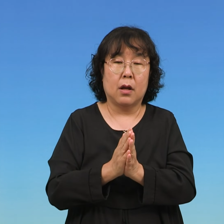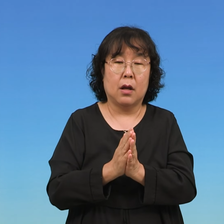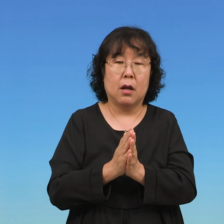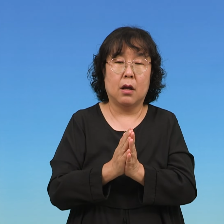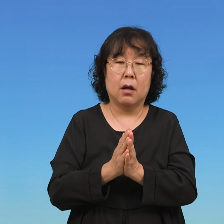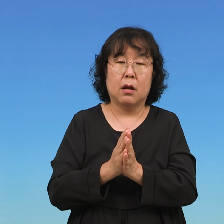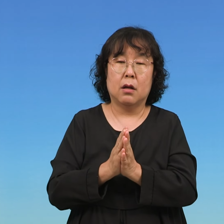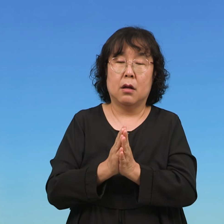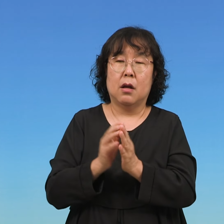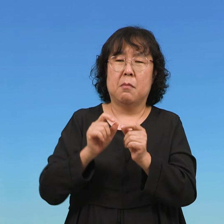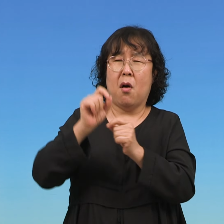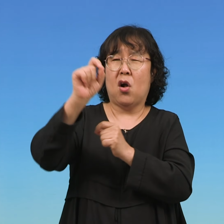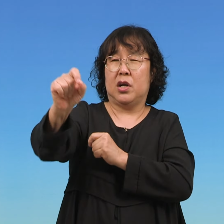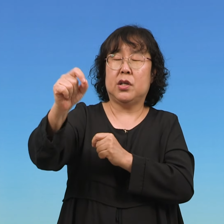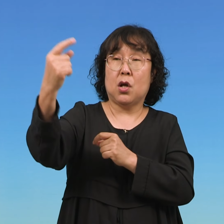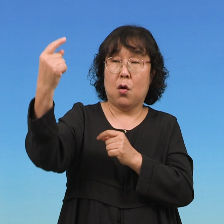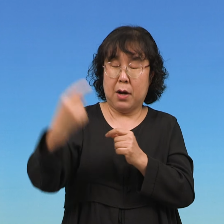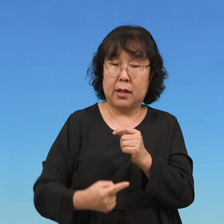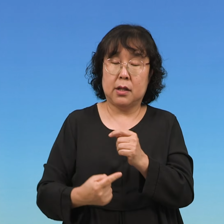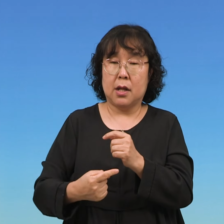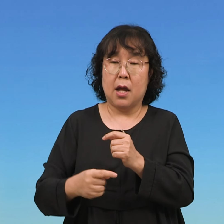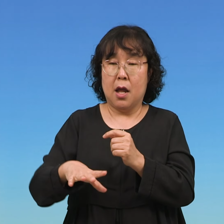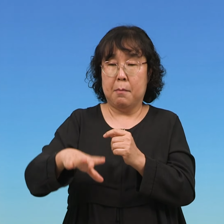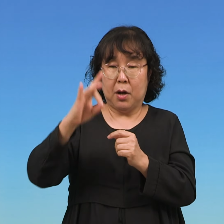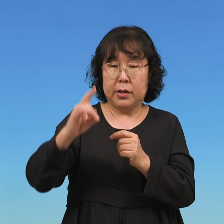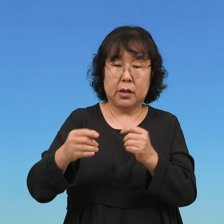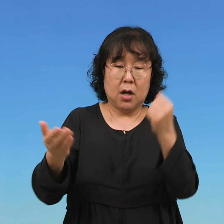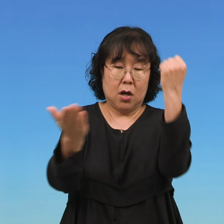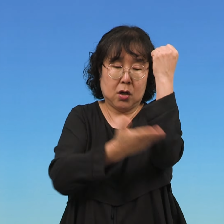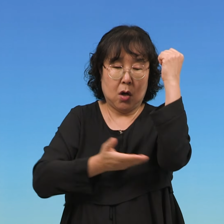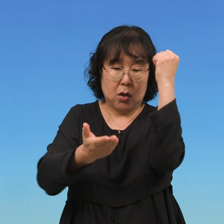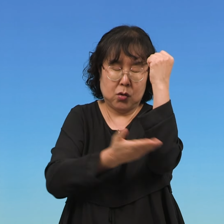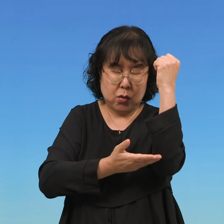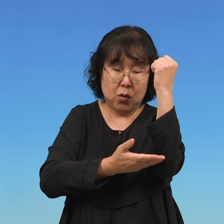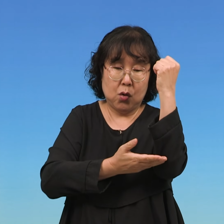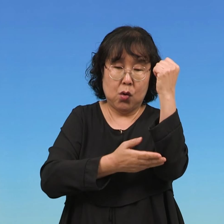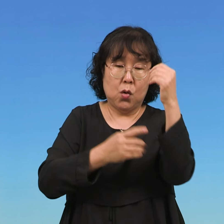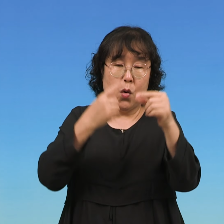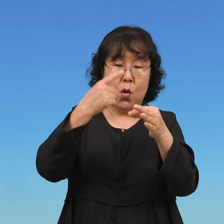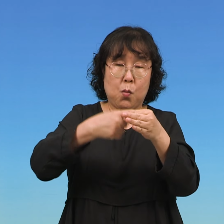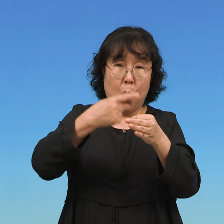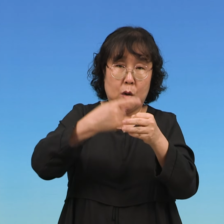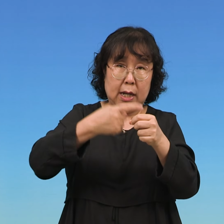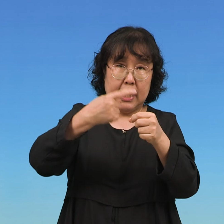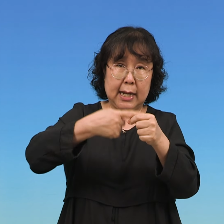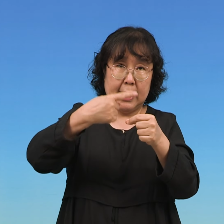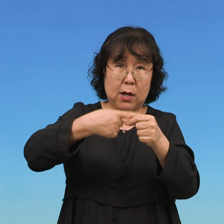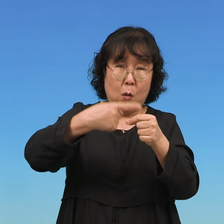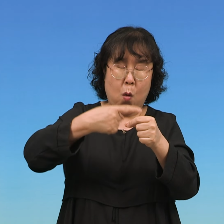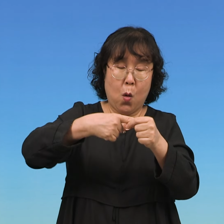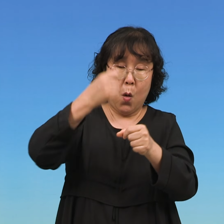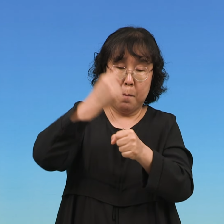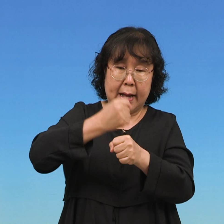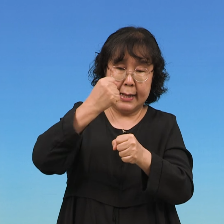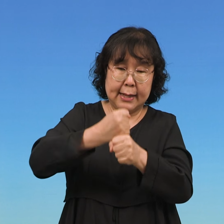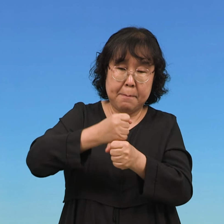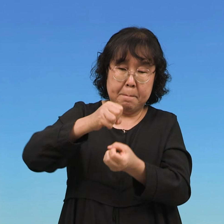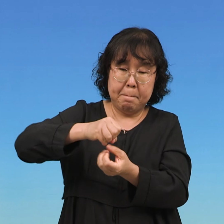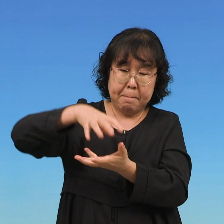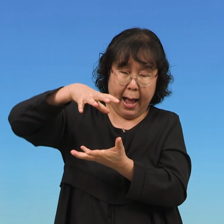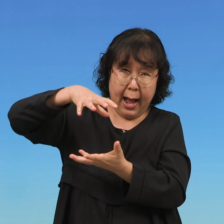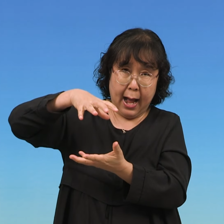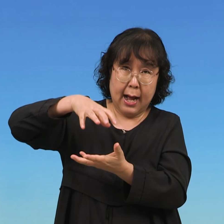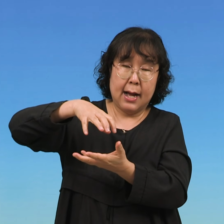발 살리사에서 왔다 그런데 맨 먼저 거둔 보리로 만든 보리빵 스무 덩이와 자루에